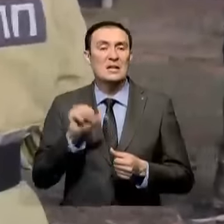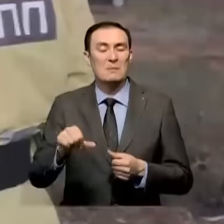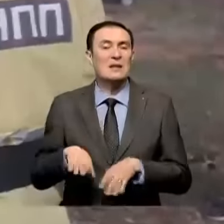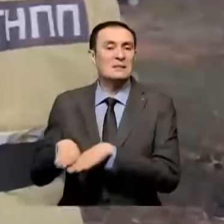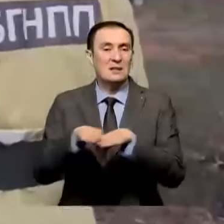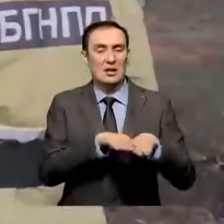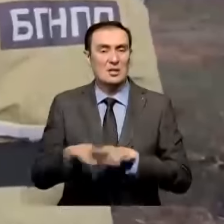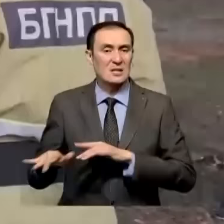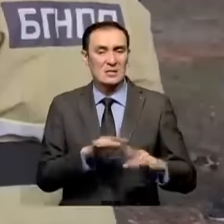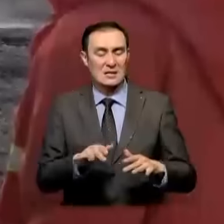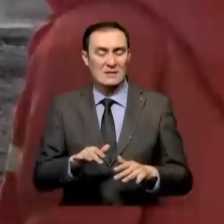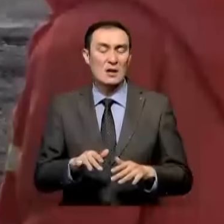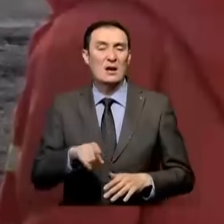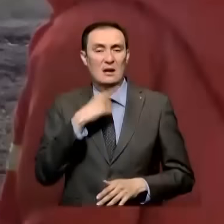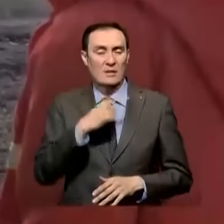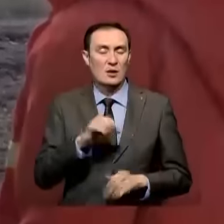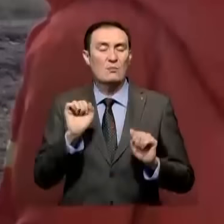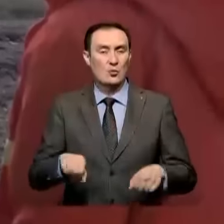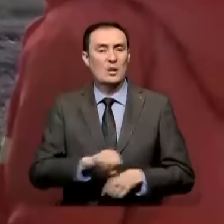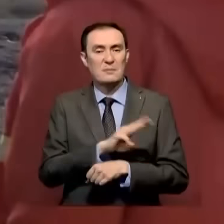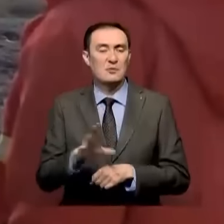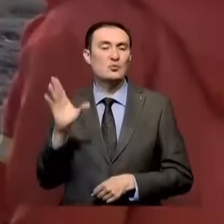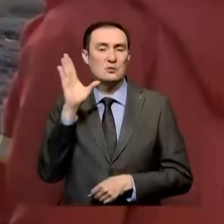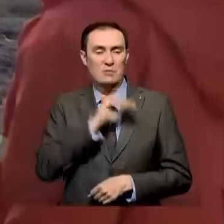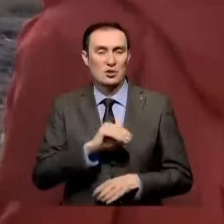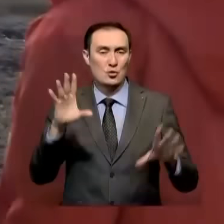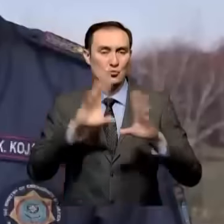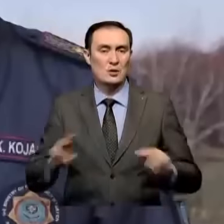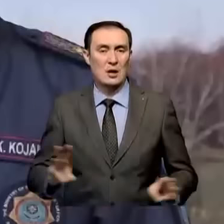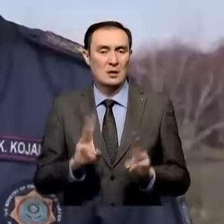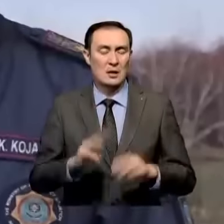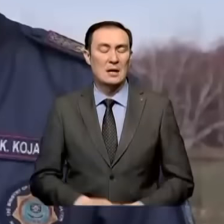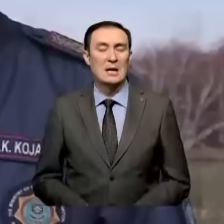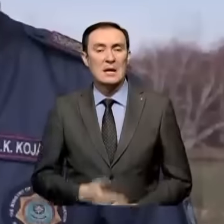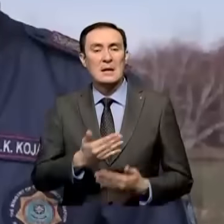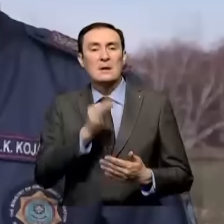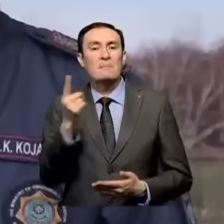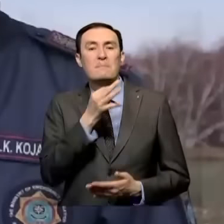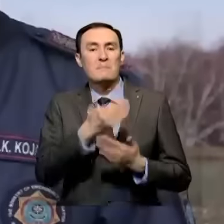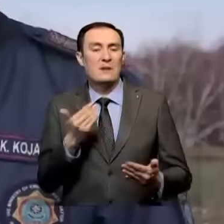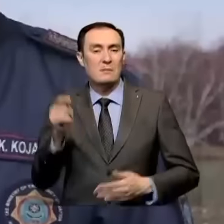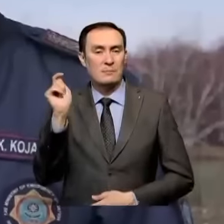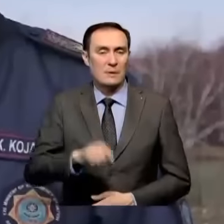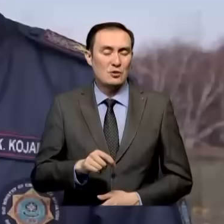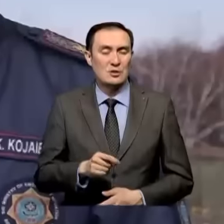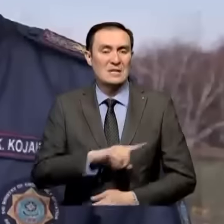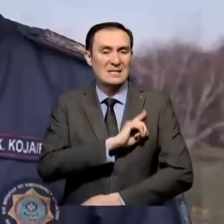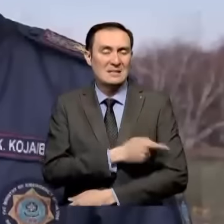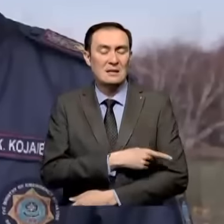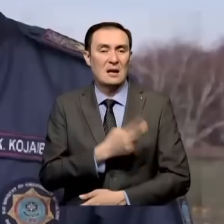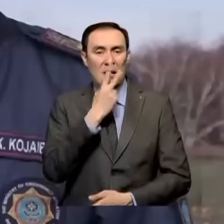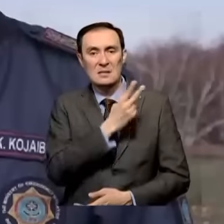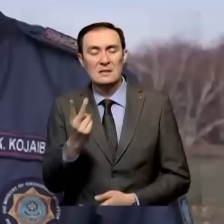слаженные действия, уверены огнеборцы, обеспечивают успешное тушение огня. Первые прибывшие силы средства,